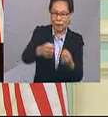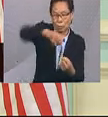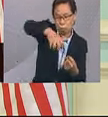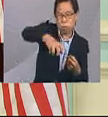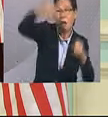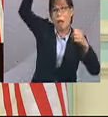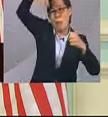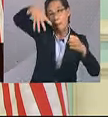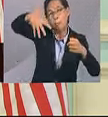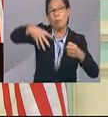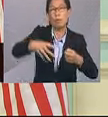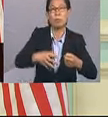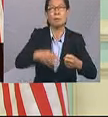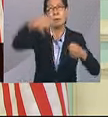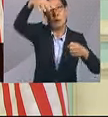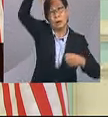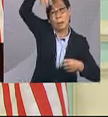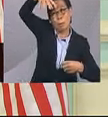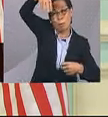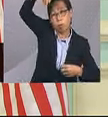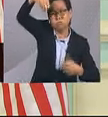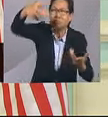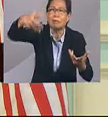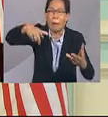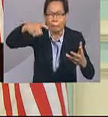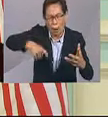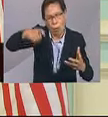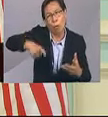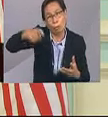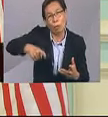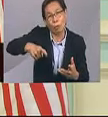lampu tak nyala dan sebagainya yang perlukan